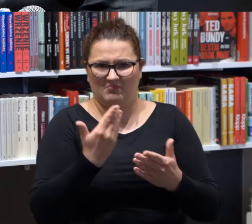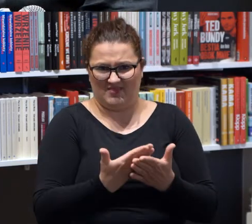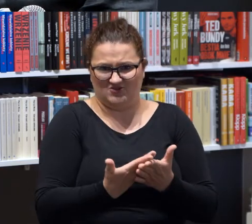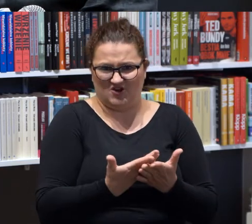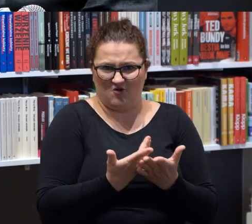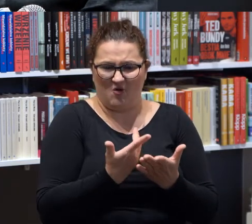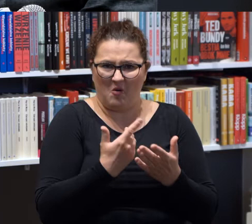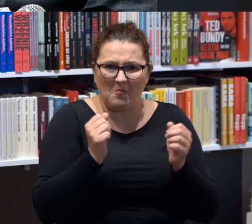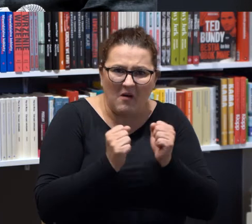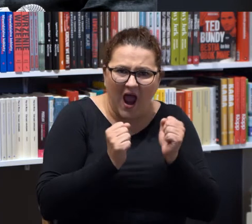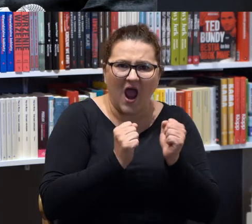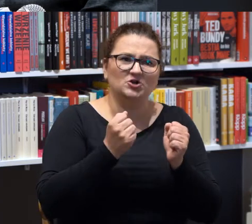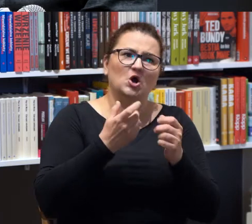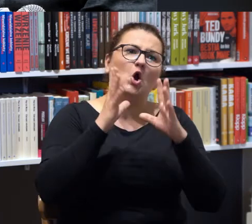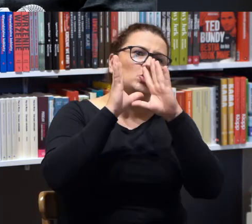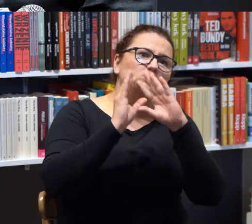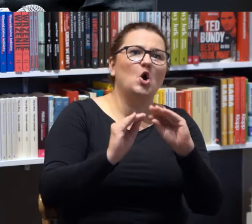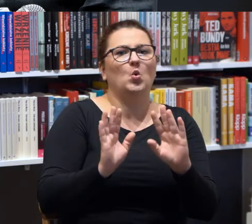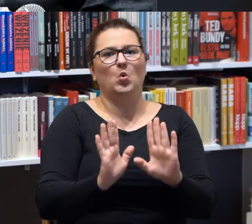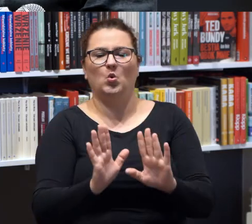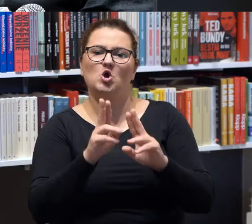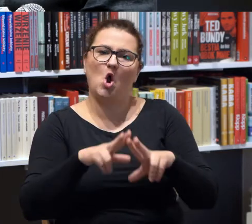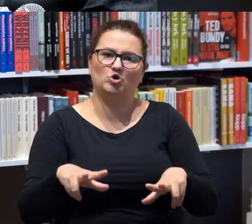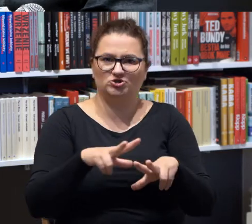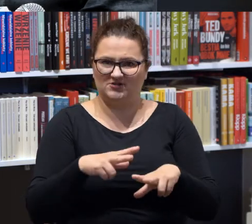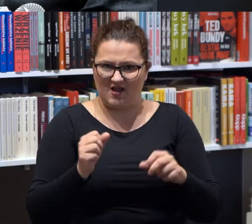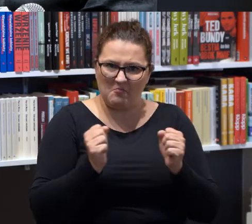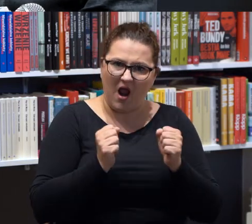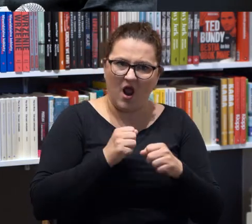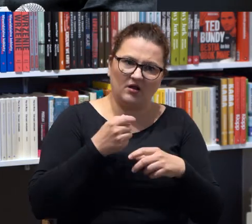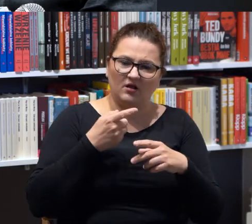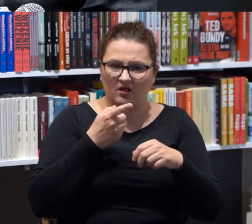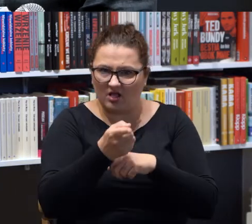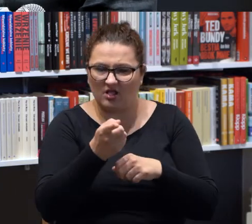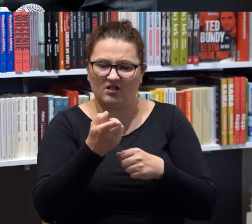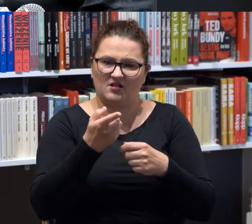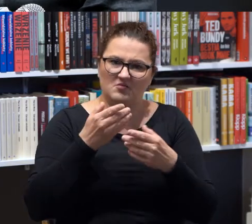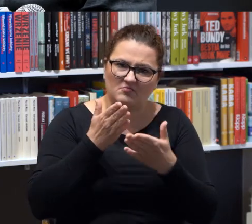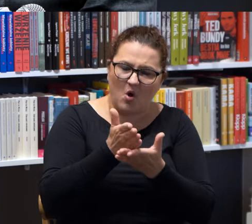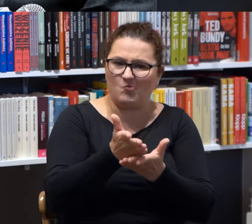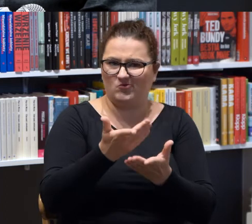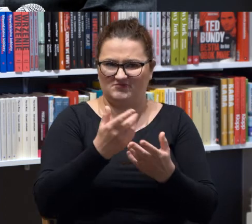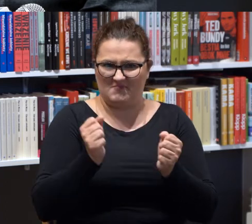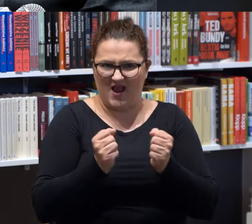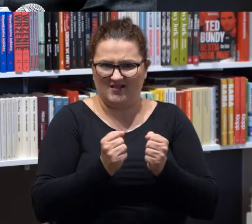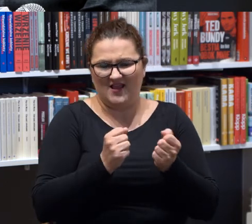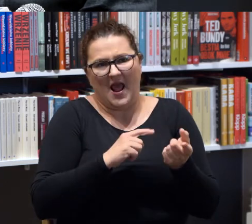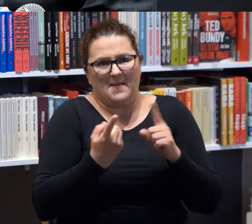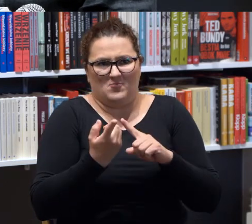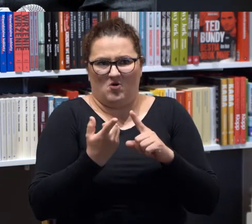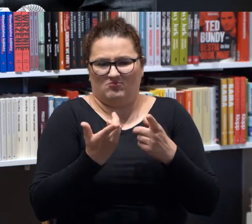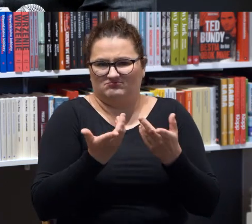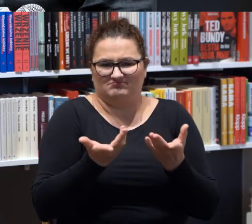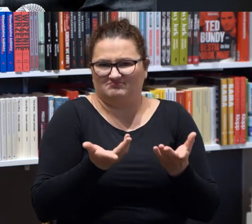się naruszyć świętość tej rodziny? Czy to o to chodzi? Czy to była konsekwencja właśnie takiego pojmowania rodziny? Czy może